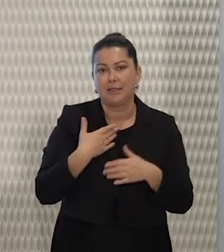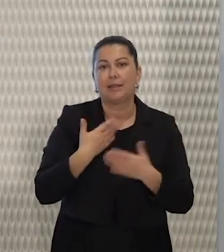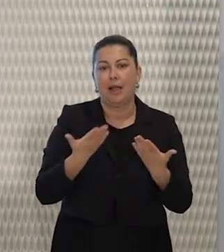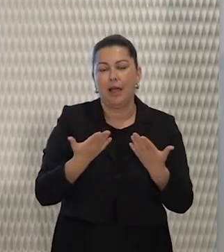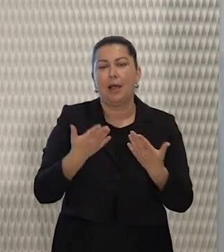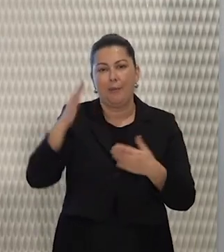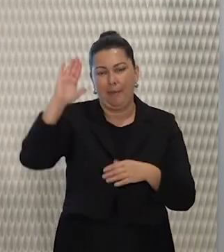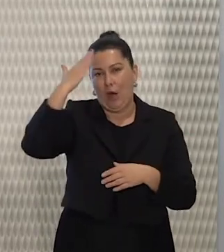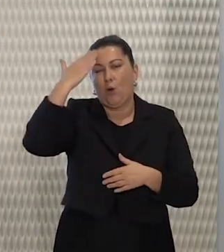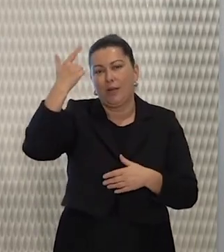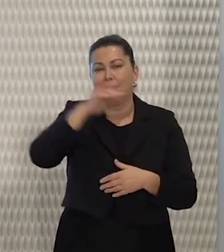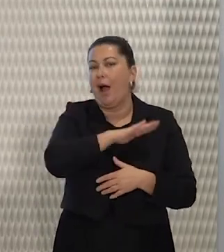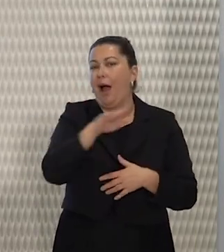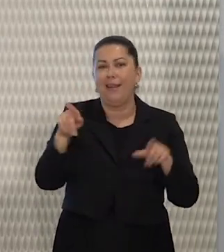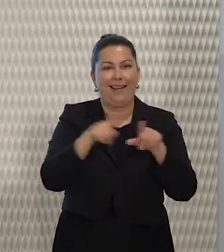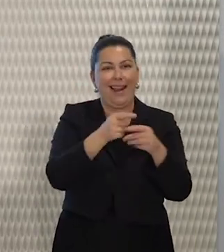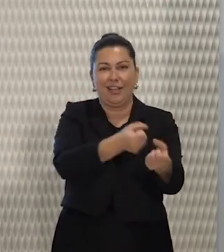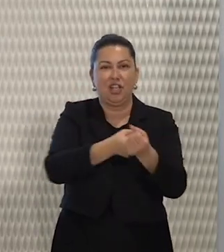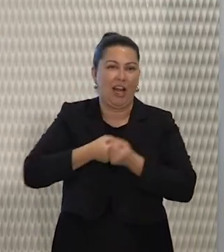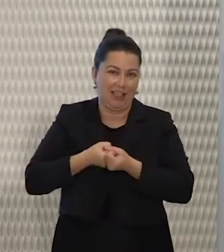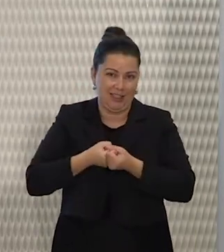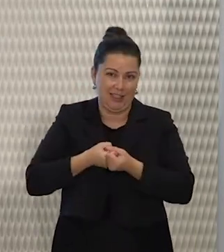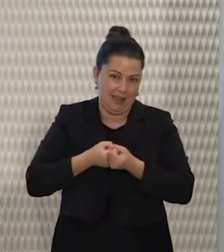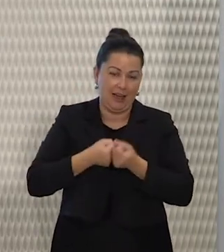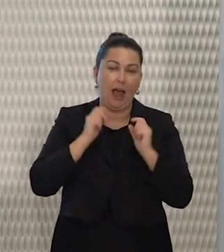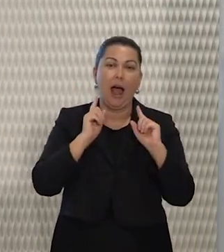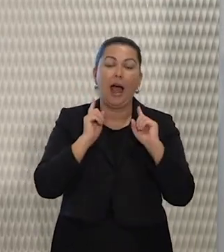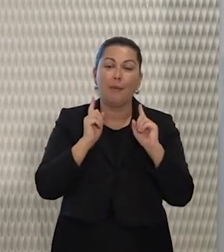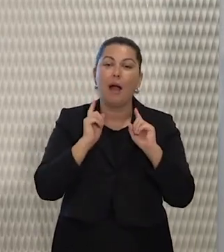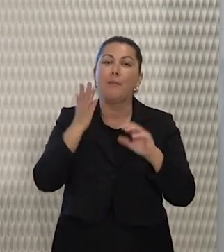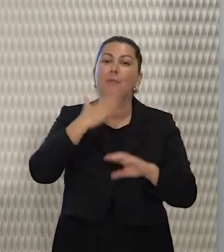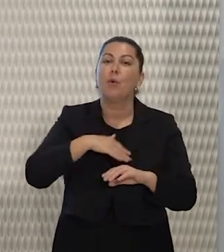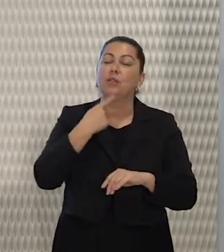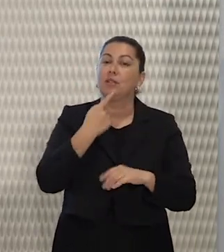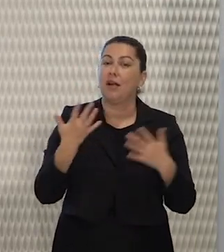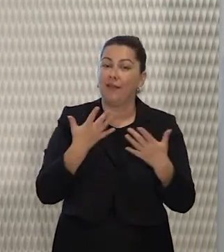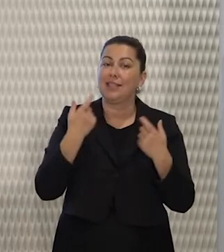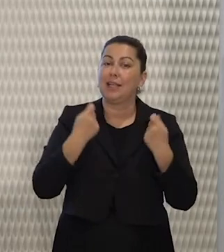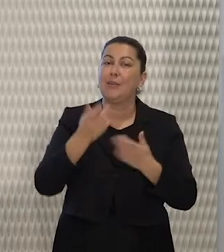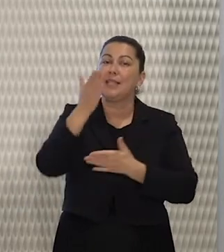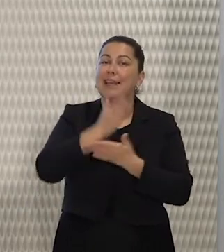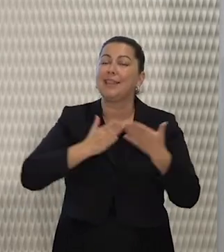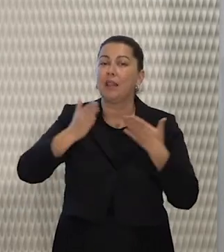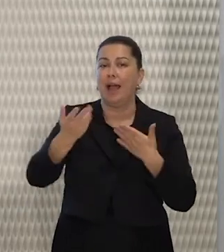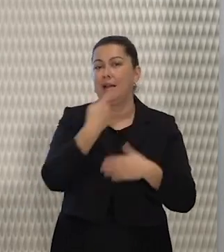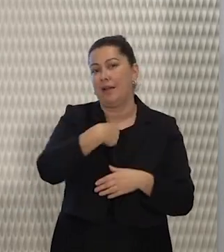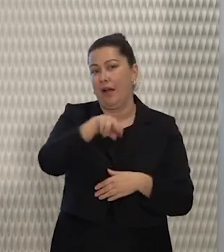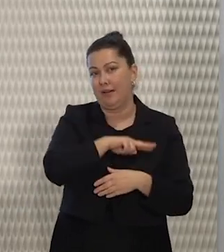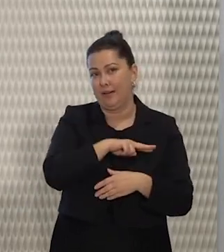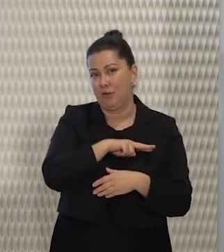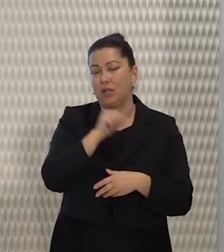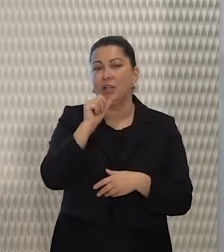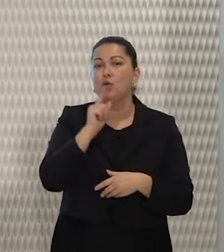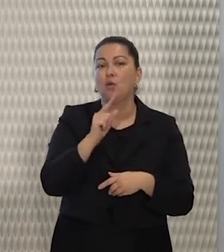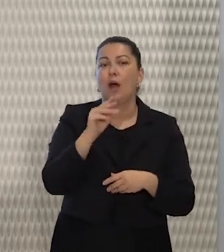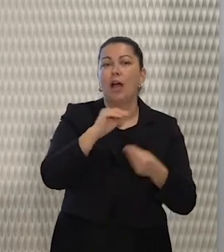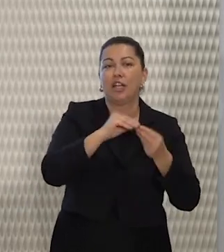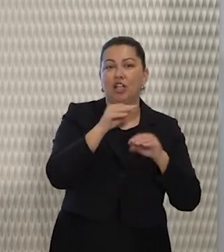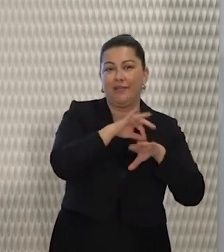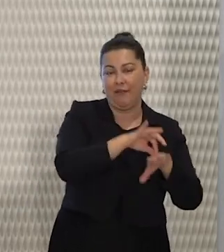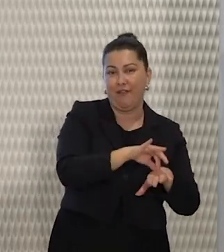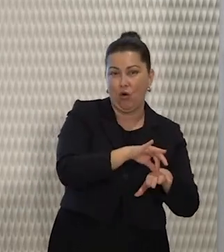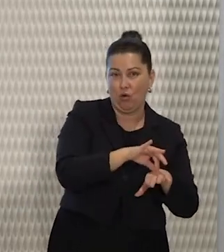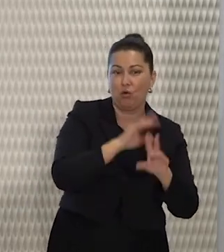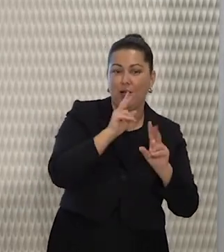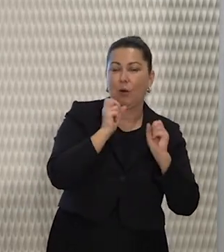einem Strang ziehen. Da möchte ich aber hinweisen auf eine geteilte Verantwortung. Es reicht nicht, wenn die Geschäftsführung sagt, machen wir,